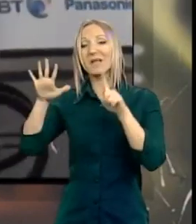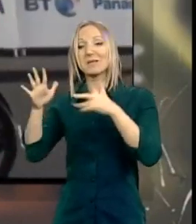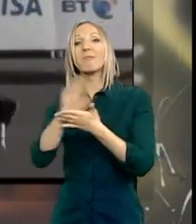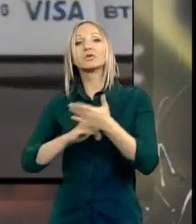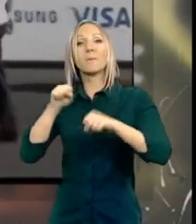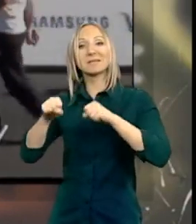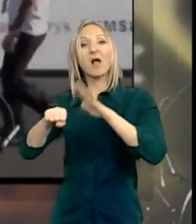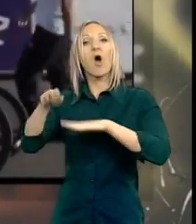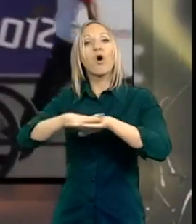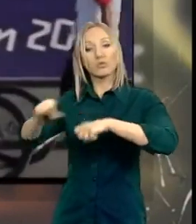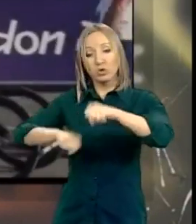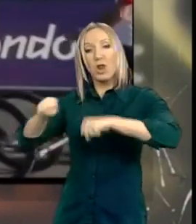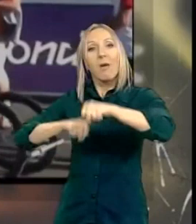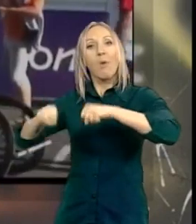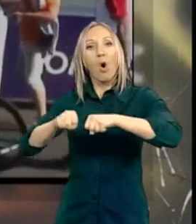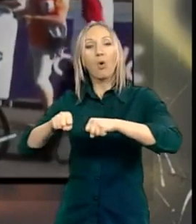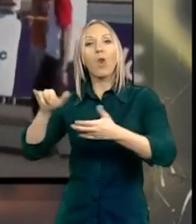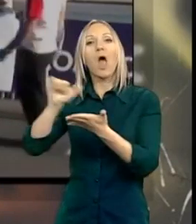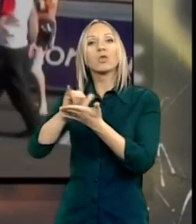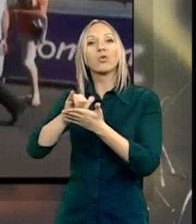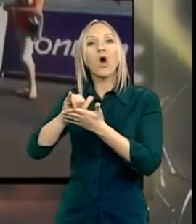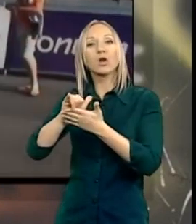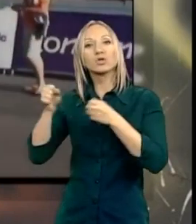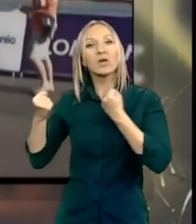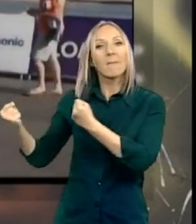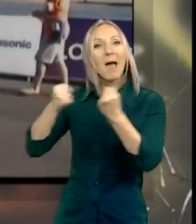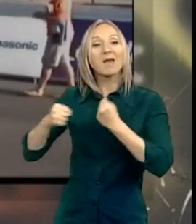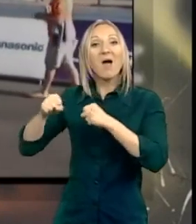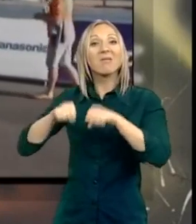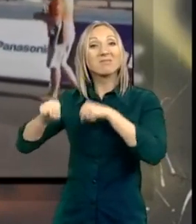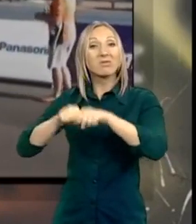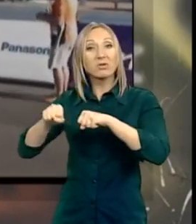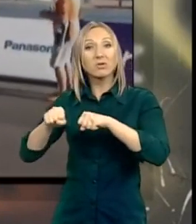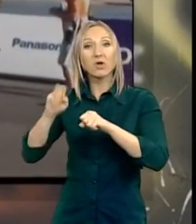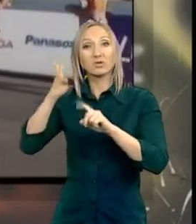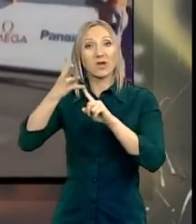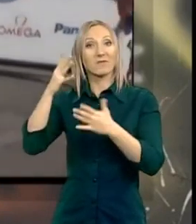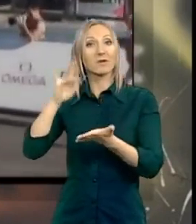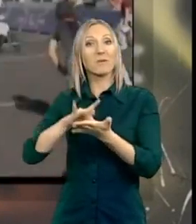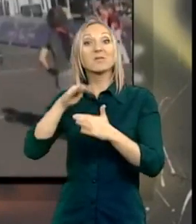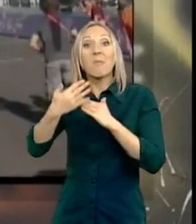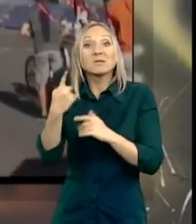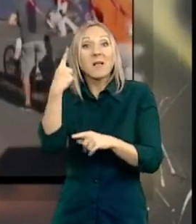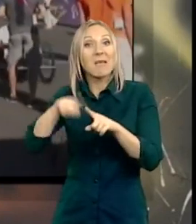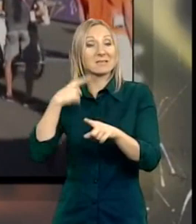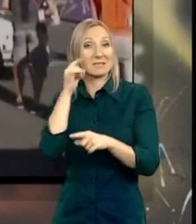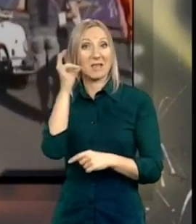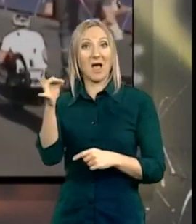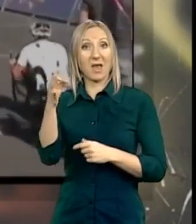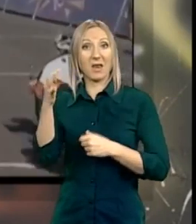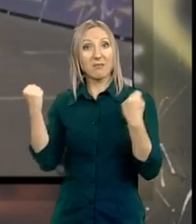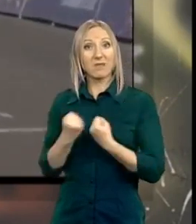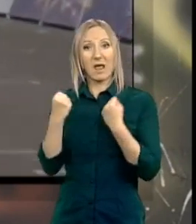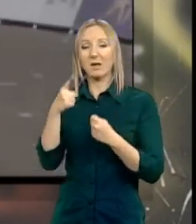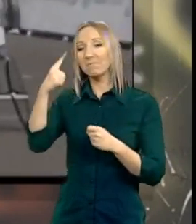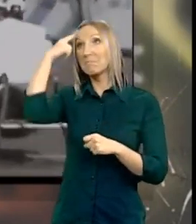vozi bicikl sa ruskim pogonom i na njujorškom maratonu osvojio četvrto mjesto, posle samo 4 nedelje treninga. Tada se rodila ideja o učešću